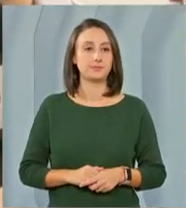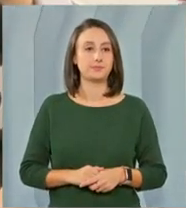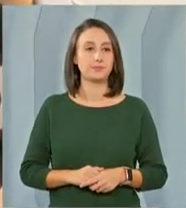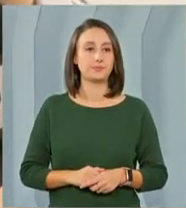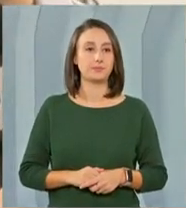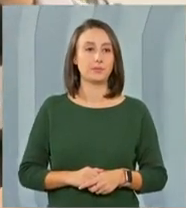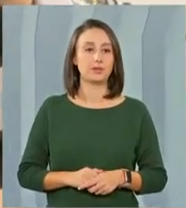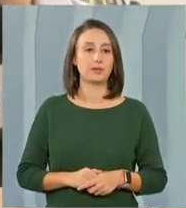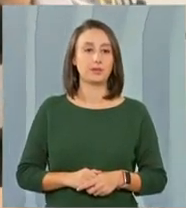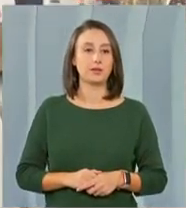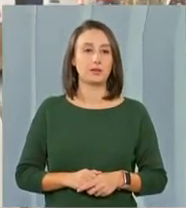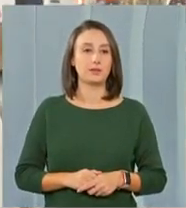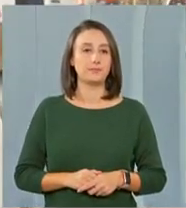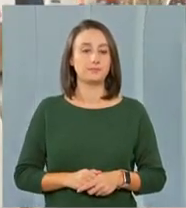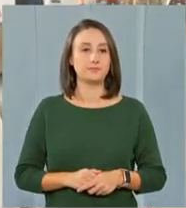direct.